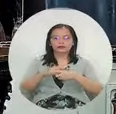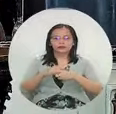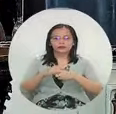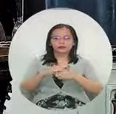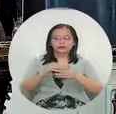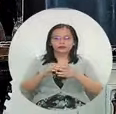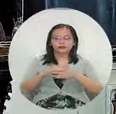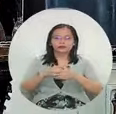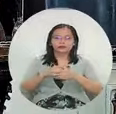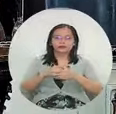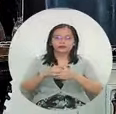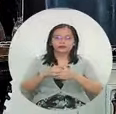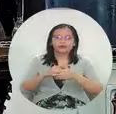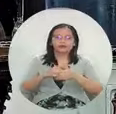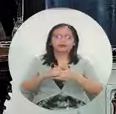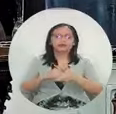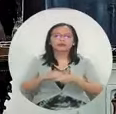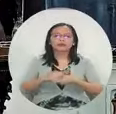Woo! Amen.